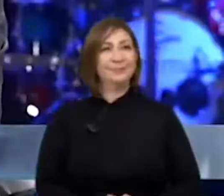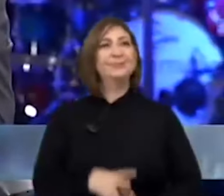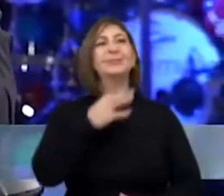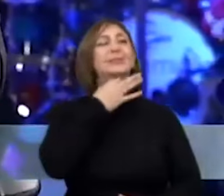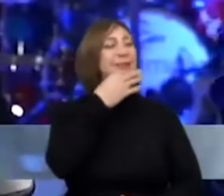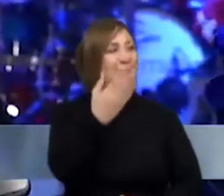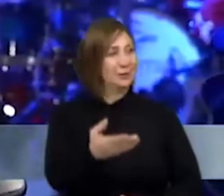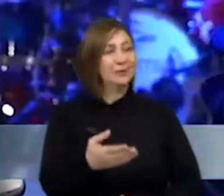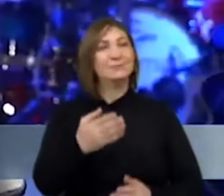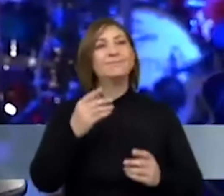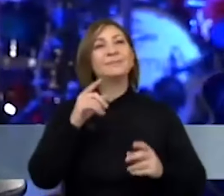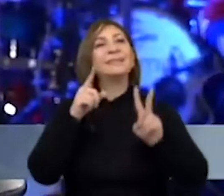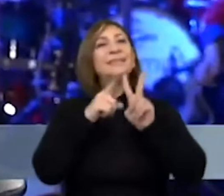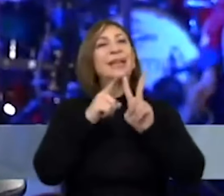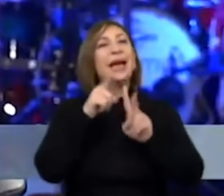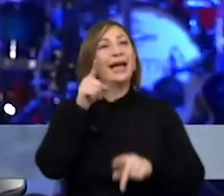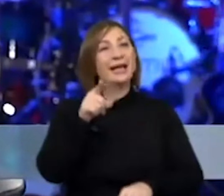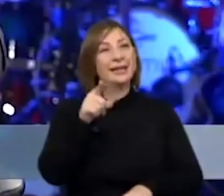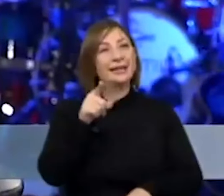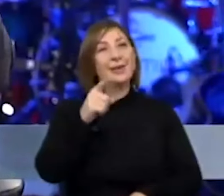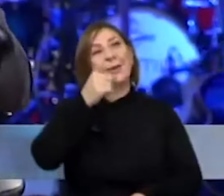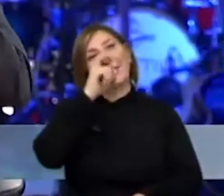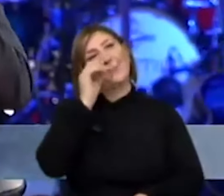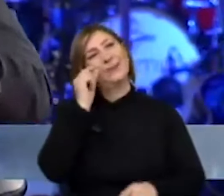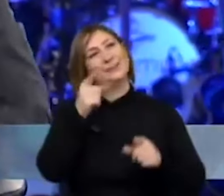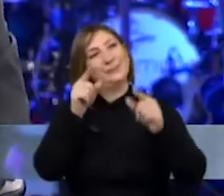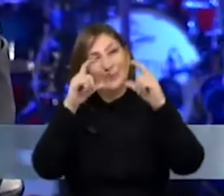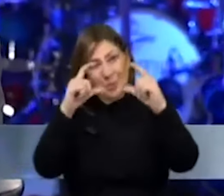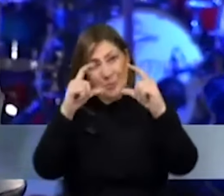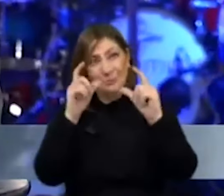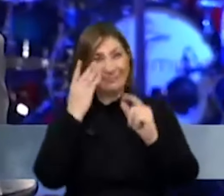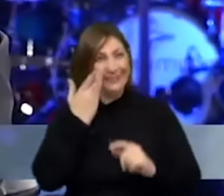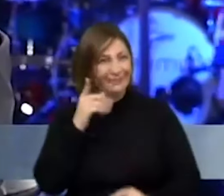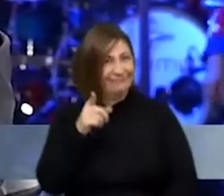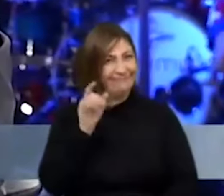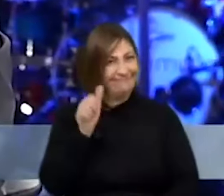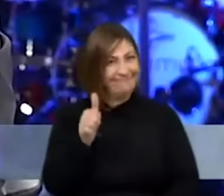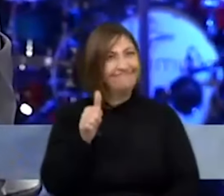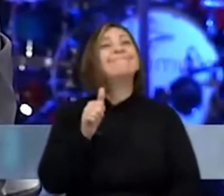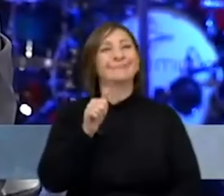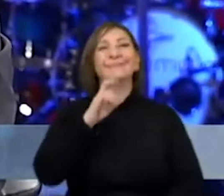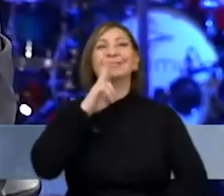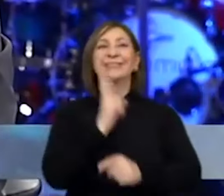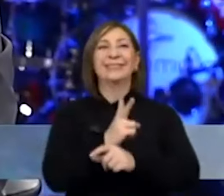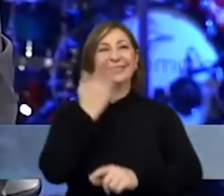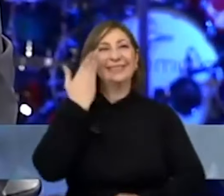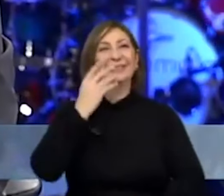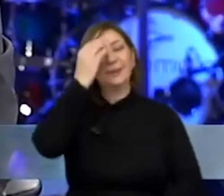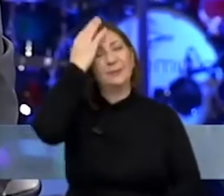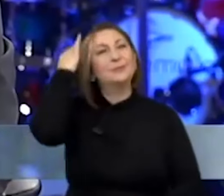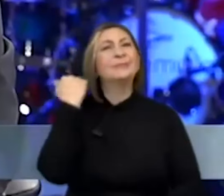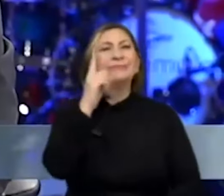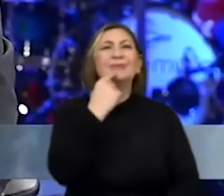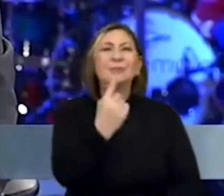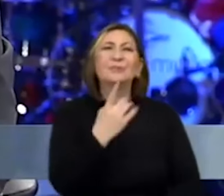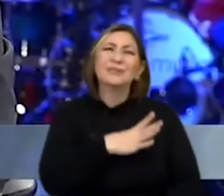Teşekkür ederiz. Nilay. Efendim Okan Bey, buyurun. Bu bölümü izlettirin. İzlettireceğim. Bir kez